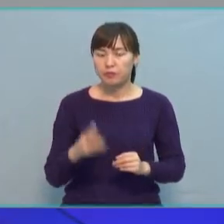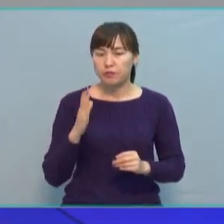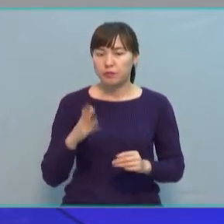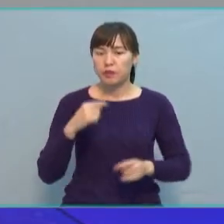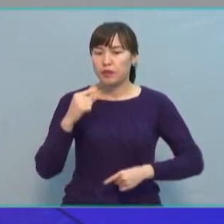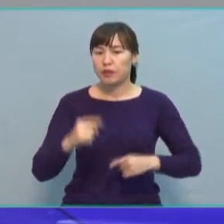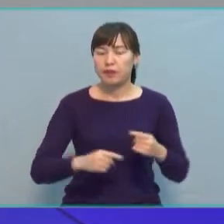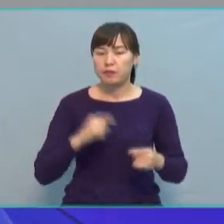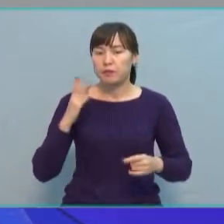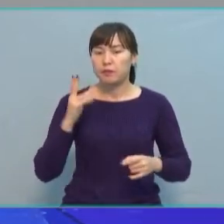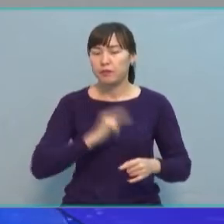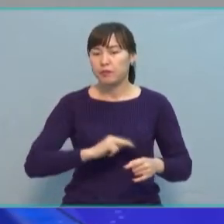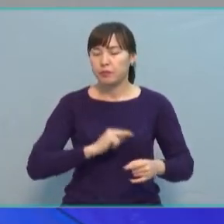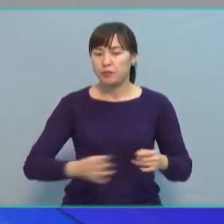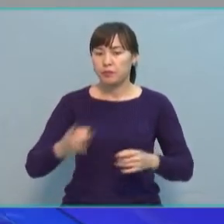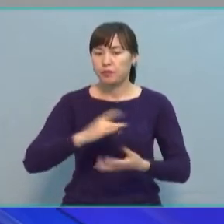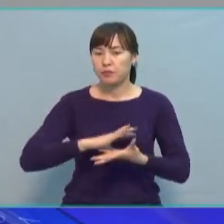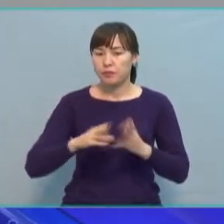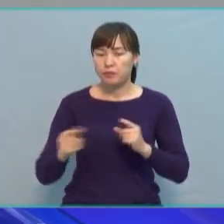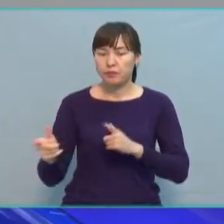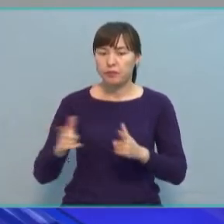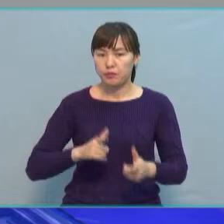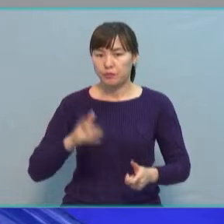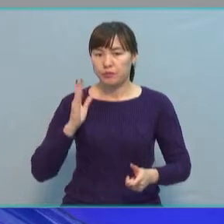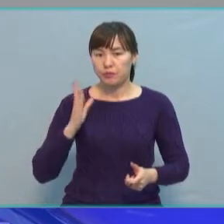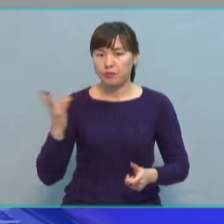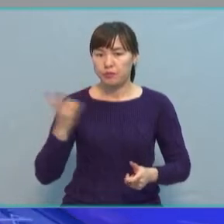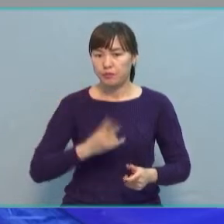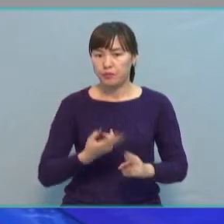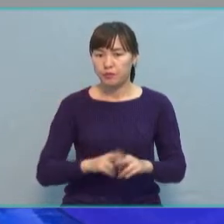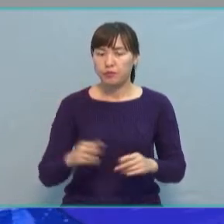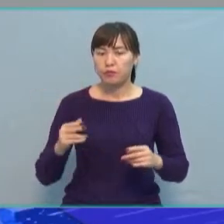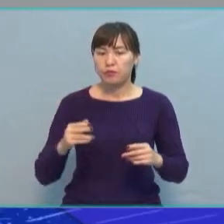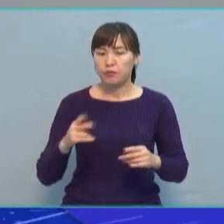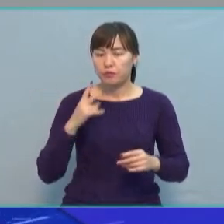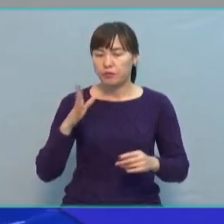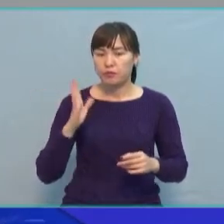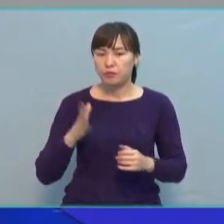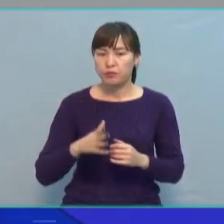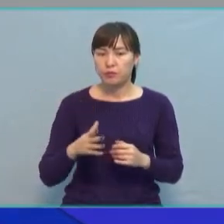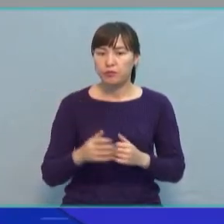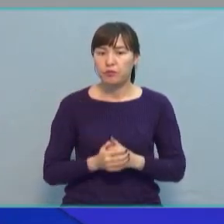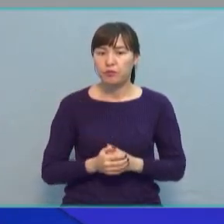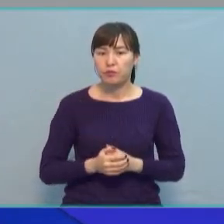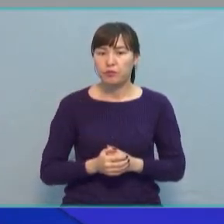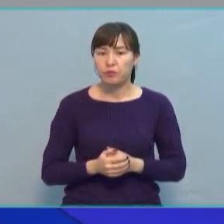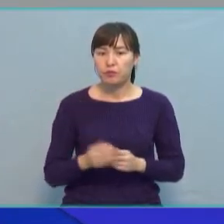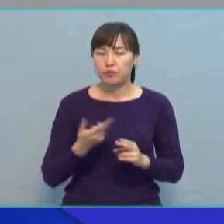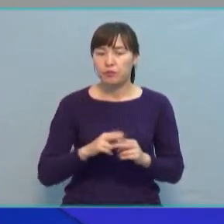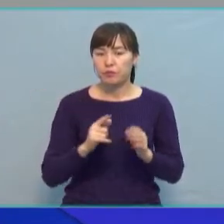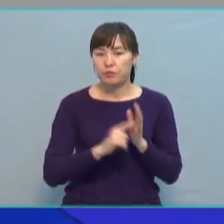келді. Ендігі алдағы жұмыс осы жоспар бойынша жасақталуы тиіс. Мына мына жерде байқасаңыздар, ең басым